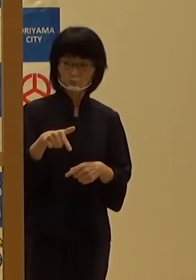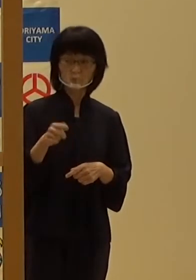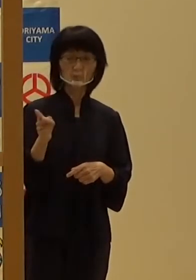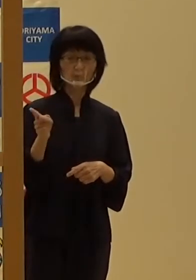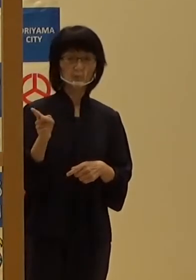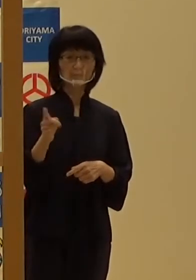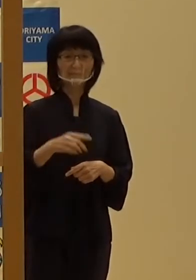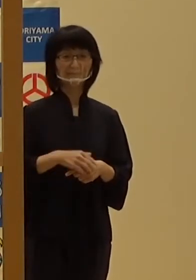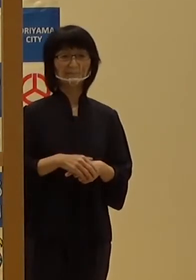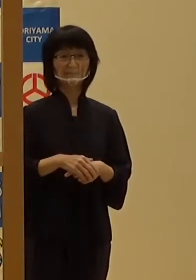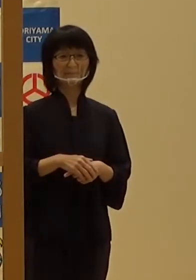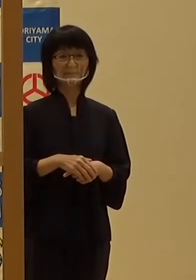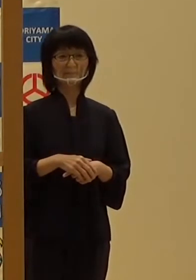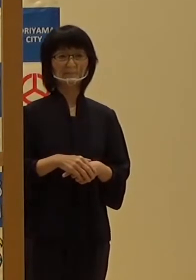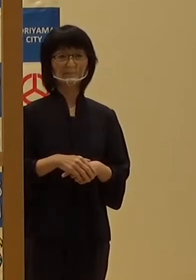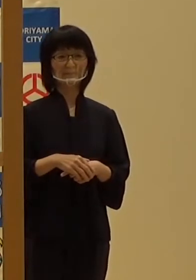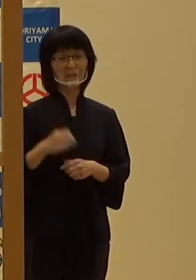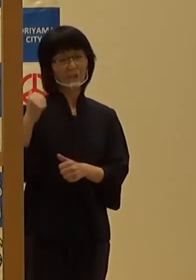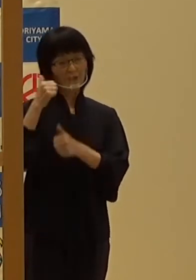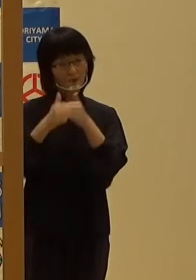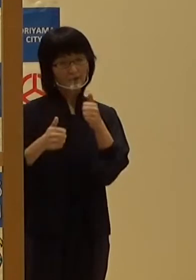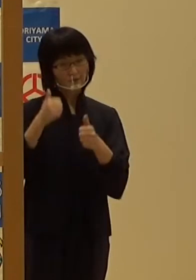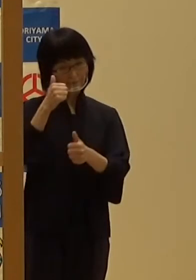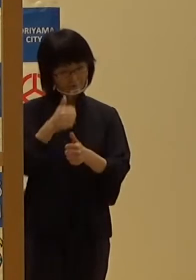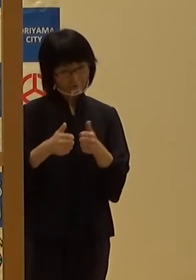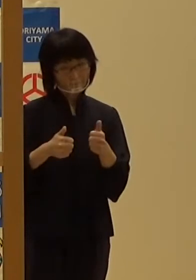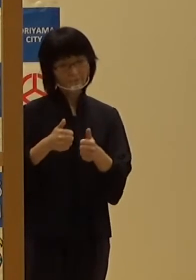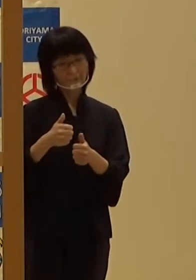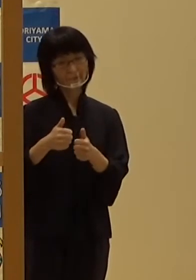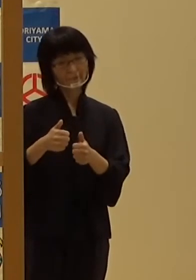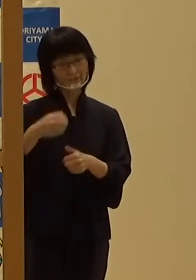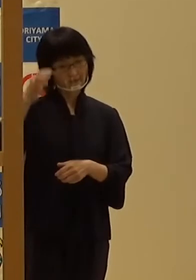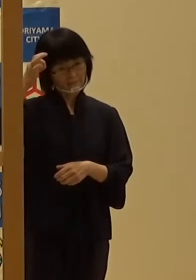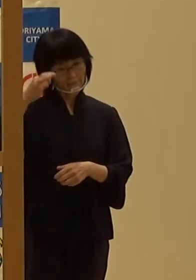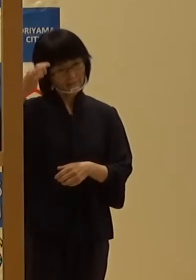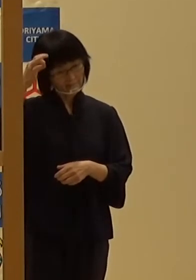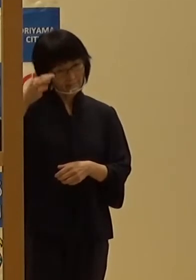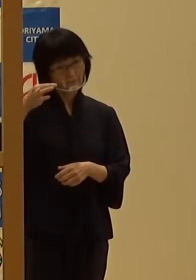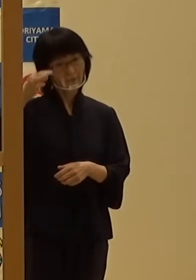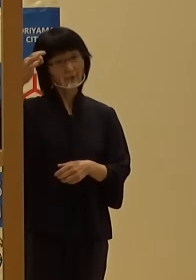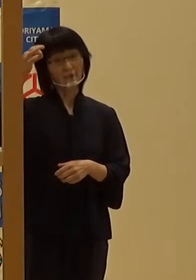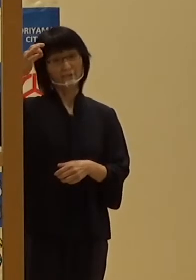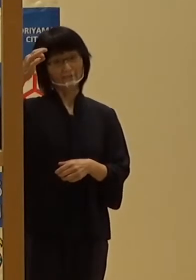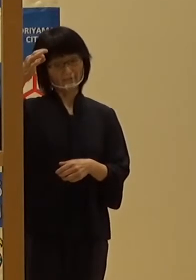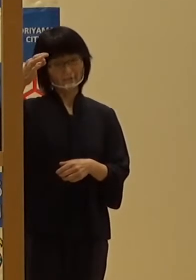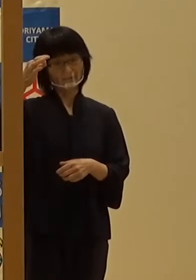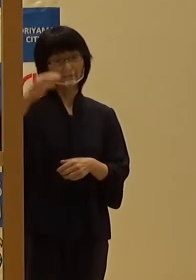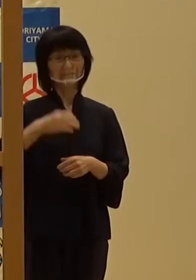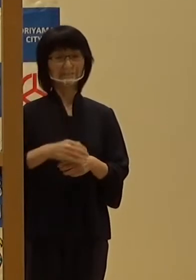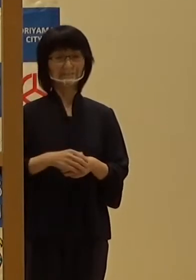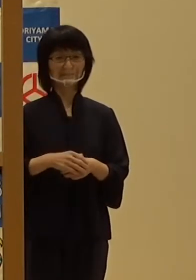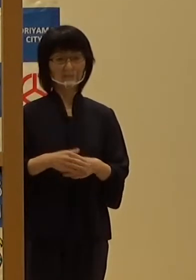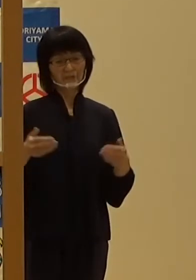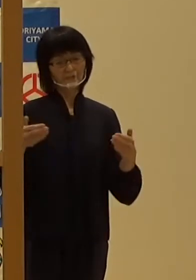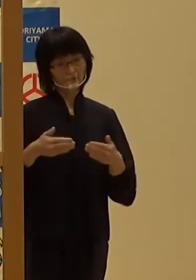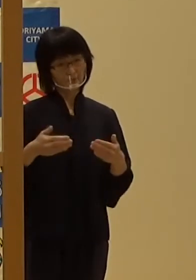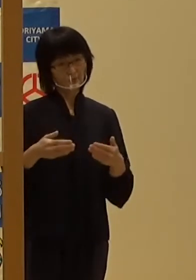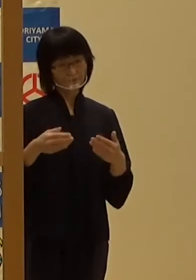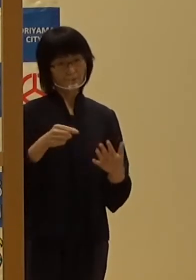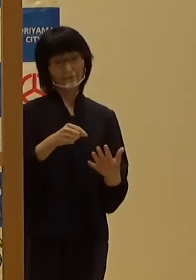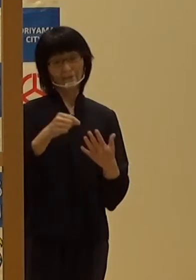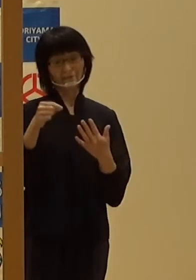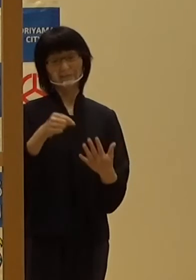ので、非常に歴史的な価値のある公園でございますから、今回の事業者選定にあたりまし